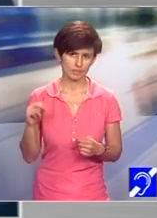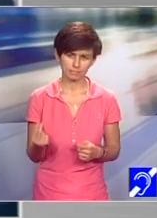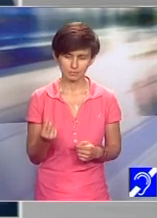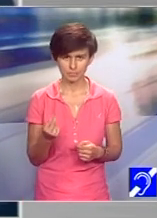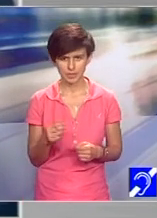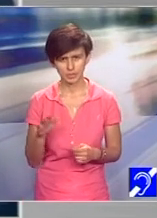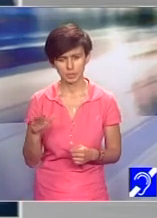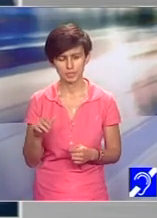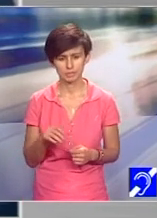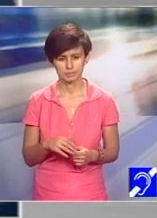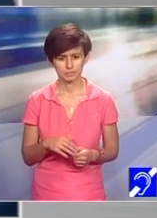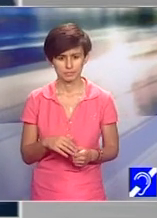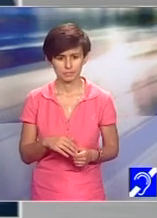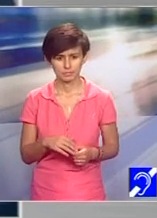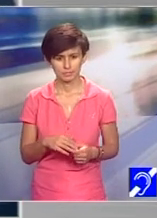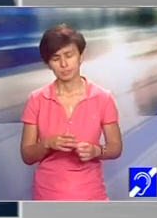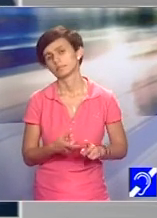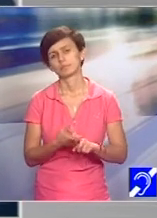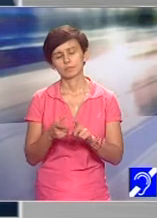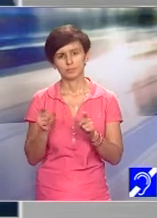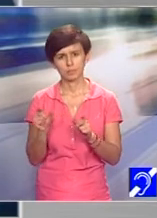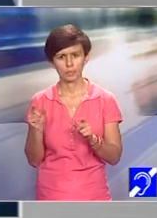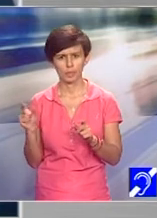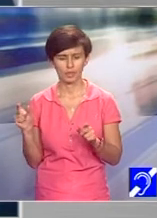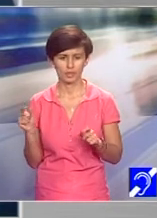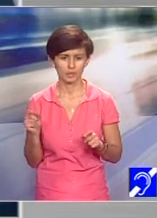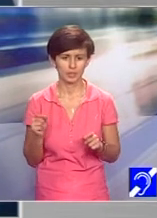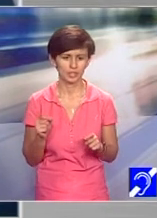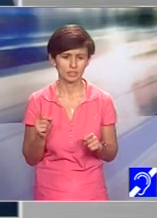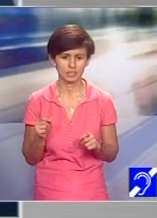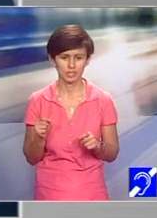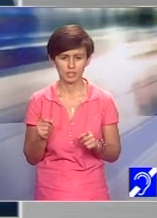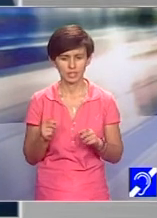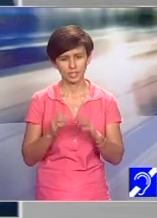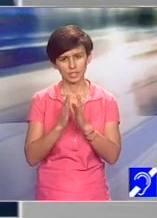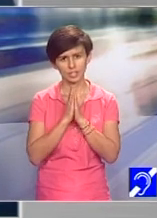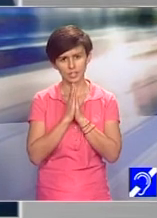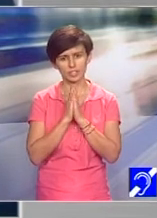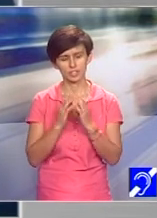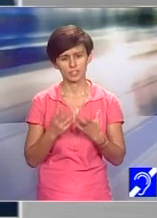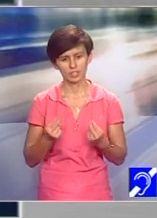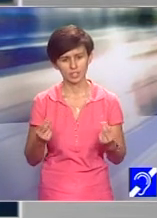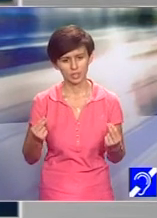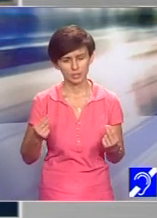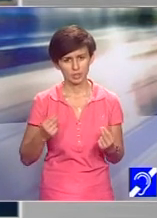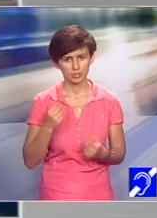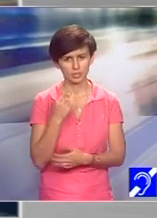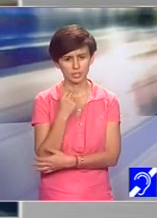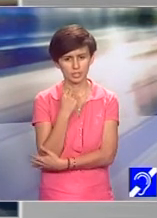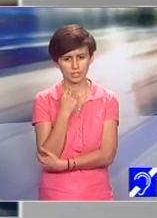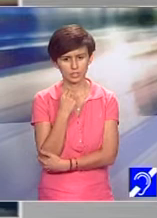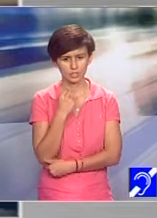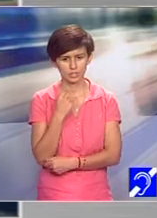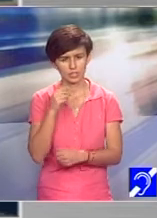din misa catolică, dar are părți din chemarea la rugăciune, din credința islamică, are părți